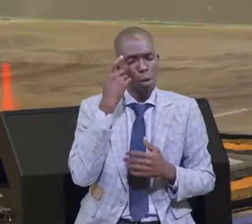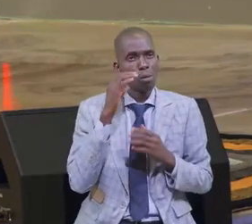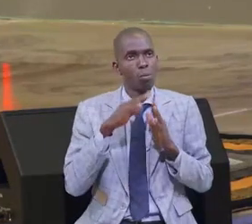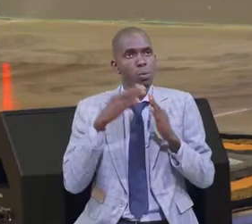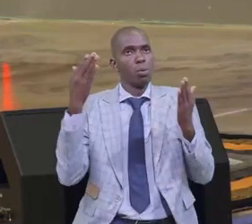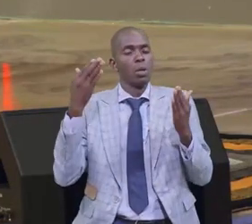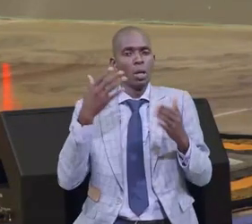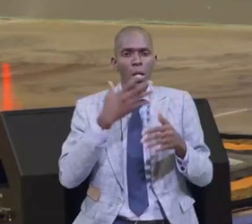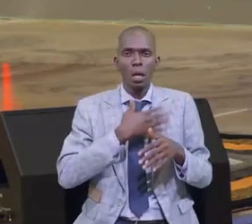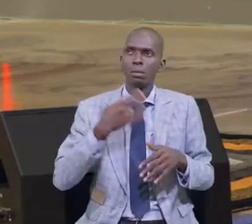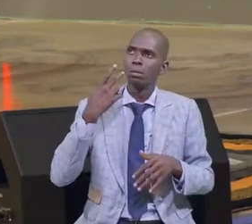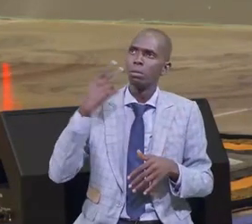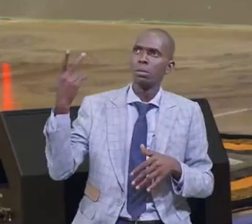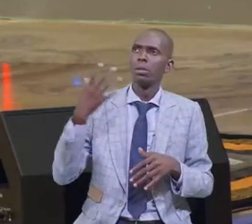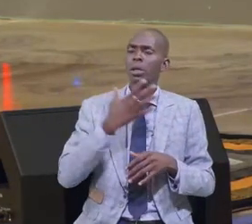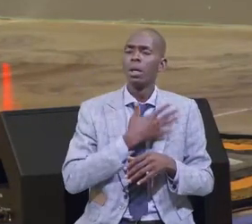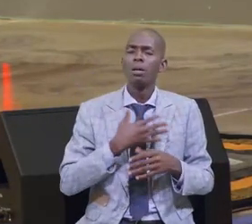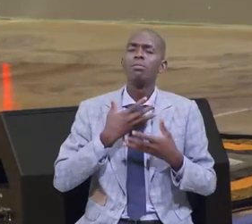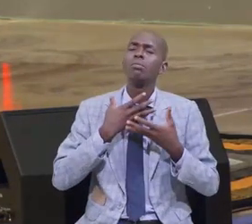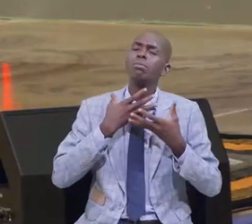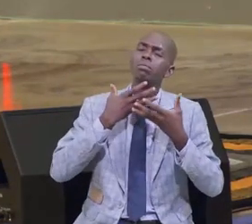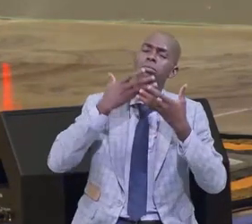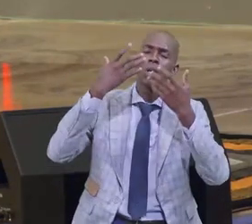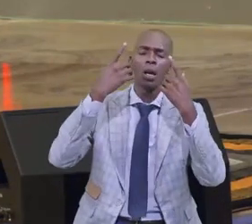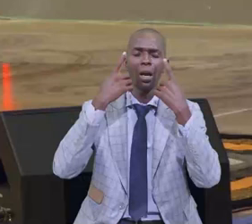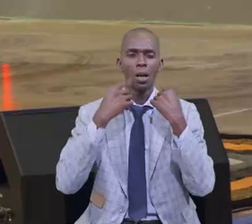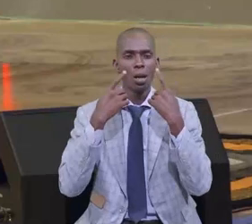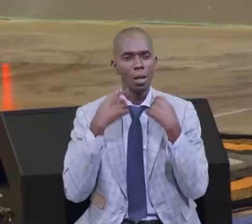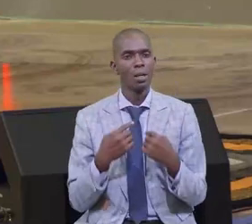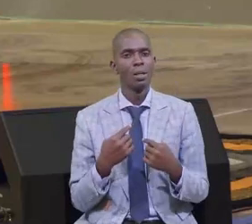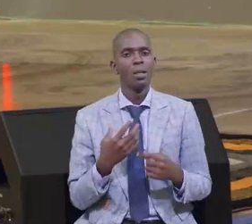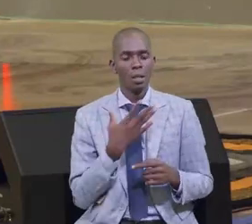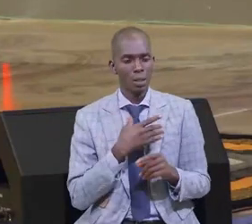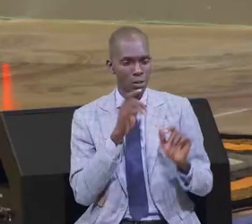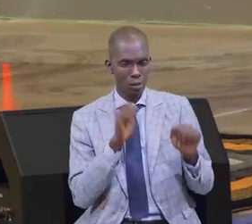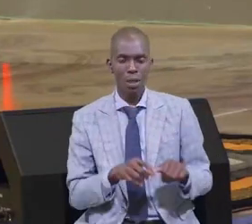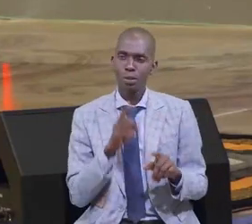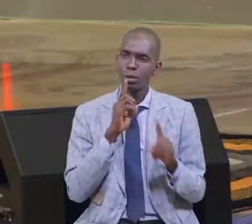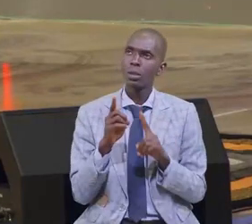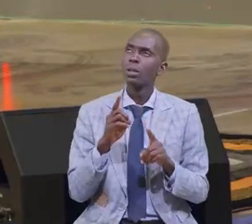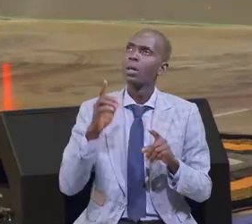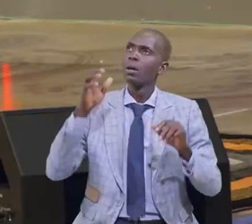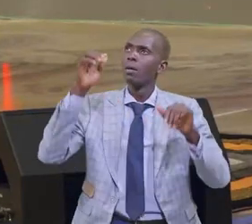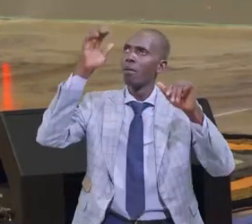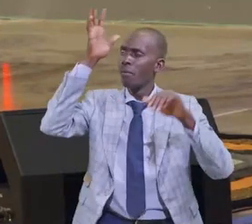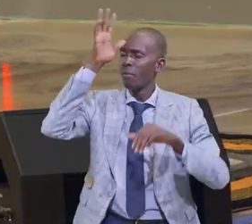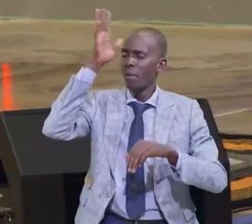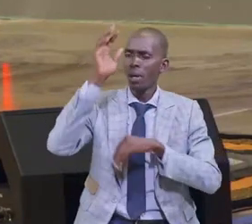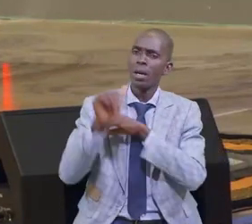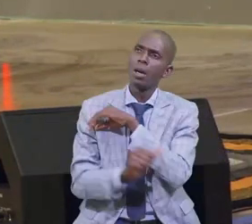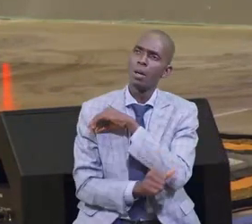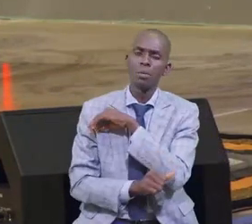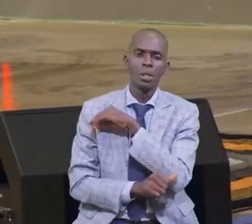conscient. Il pouvait voir. Il s'écria. Père, il était conscient. Il pouvait parler. Il s'écria,